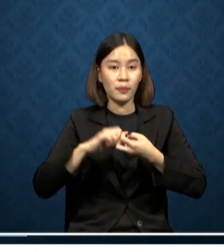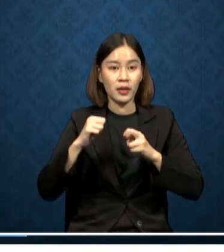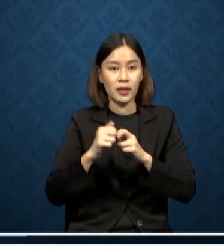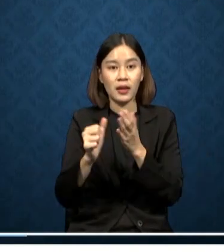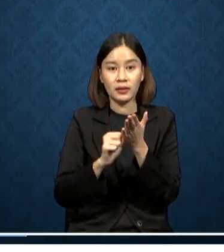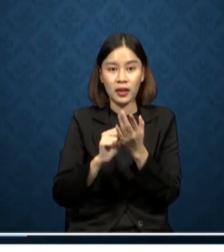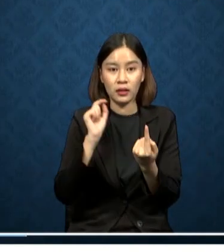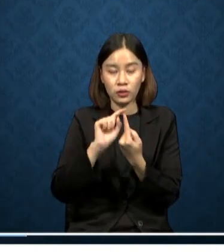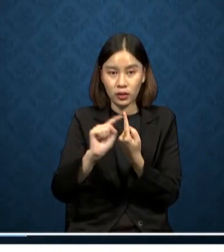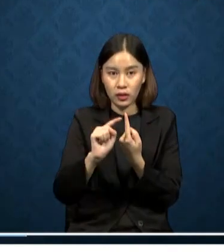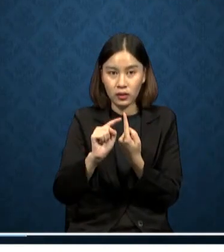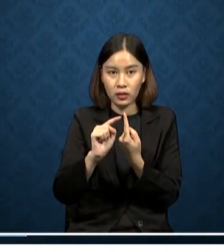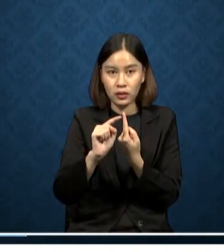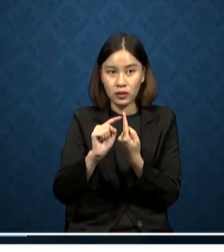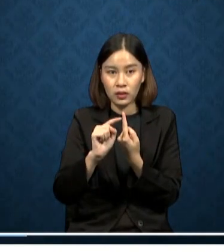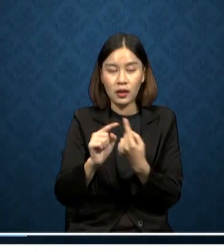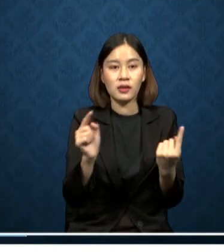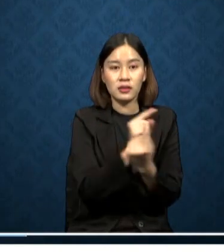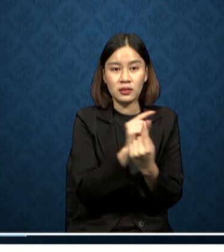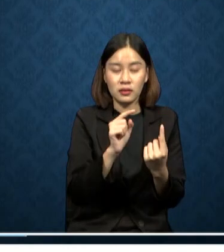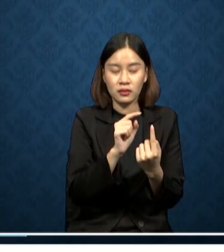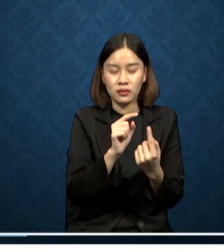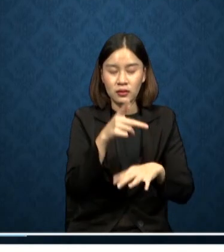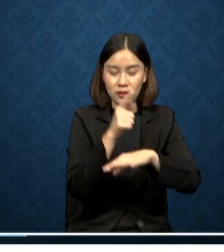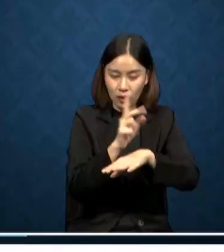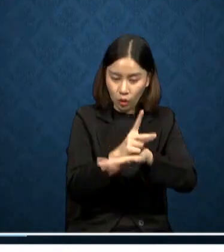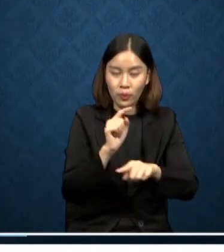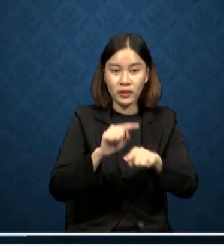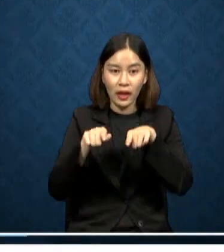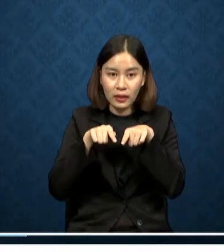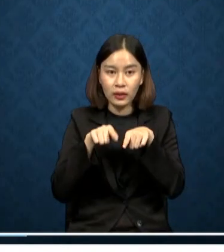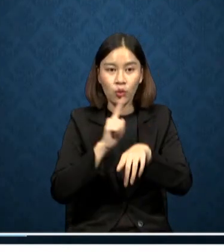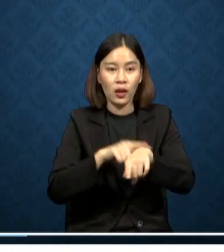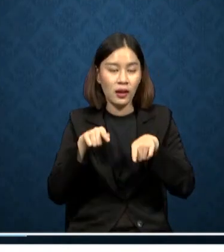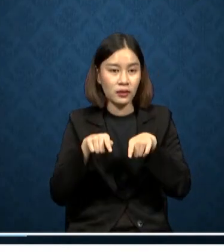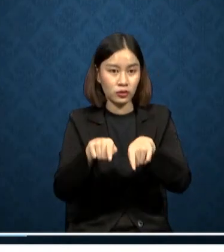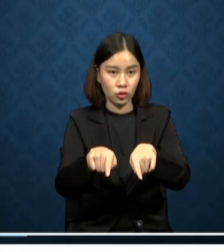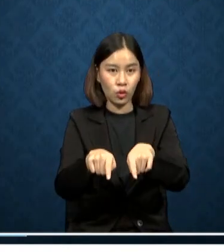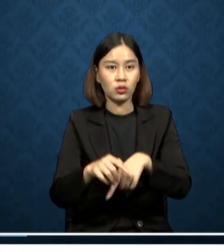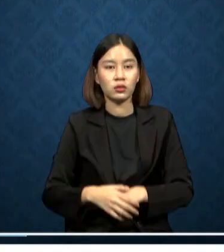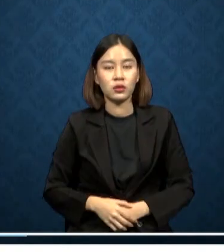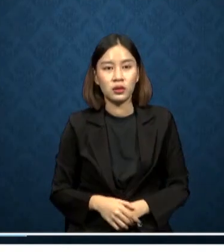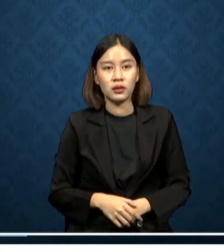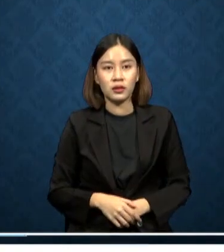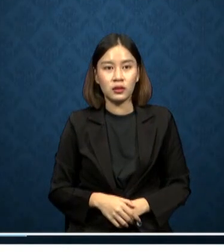ด้านสื่อสัคมออนไน์ให้ทันเวลาและเป็นฝายลุกห